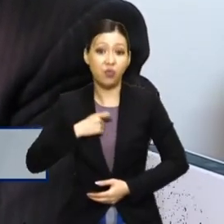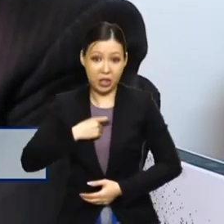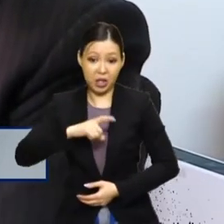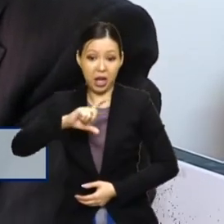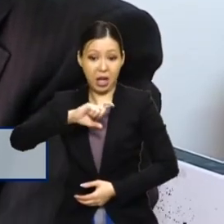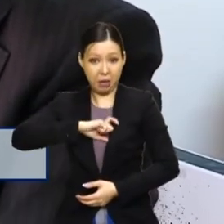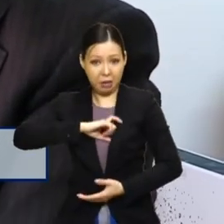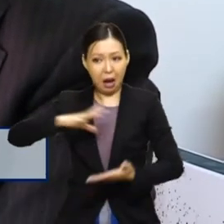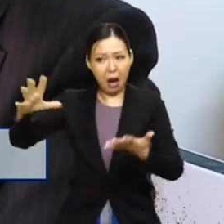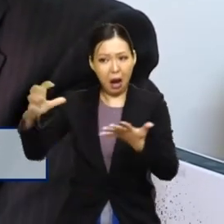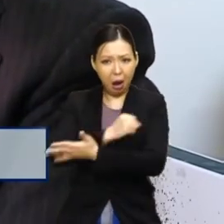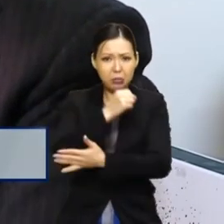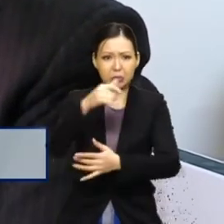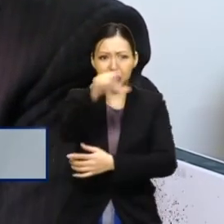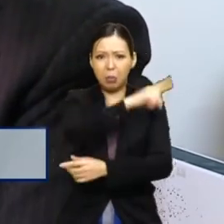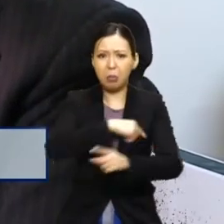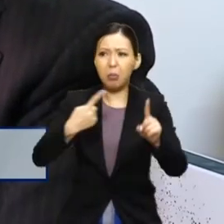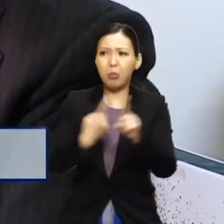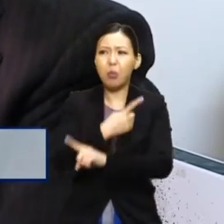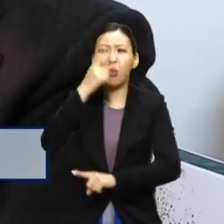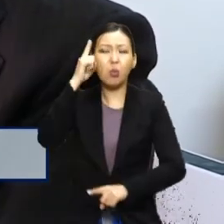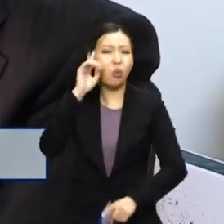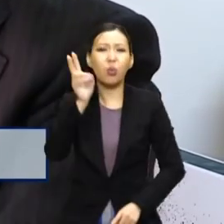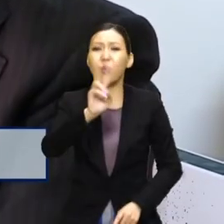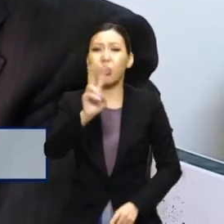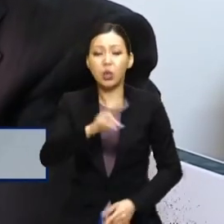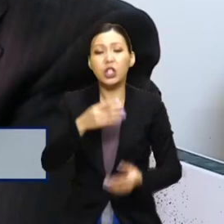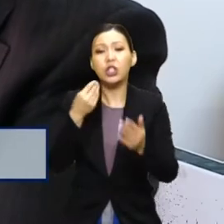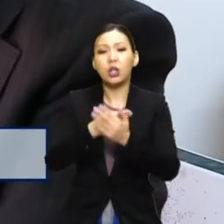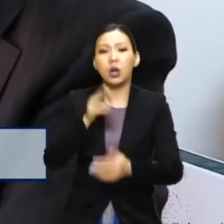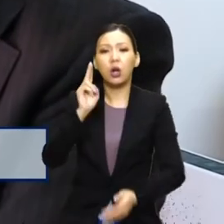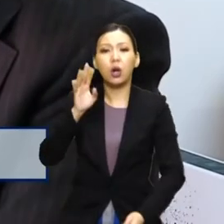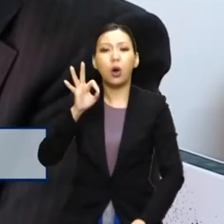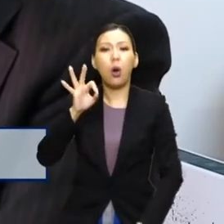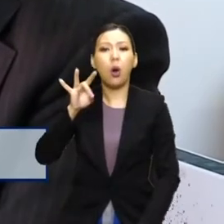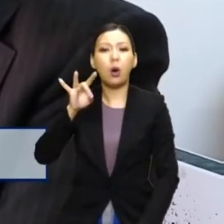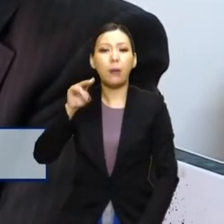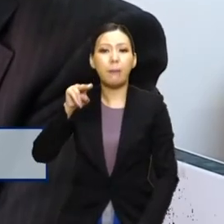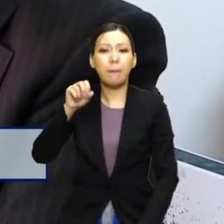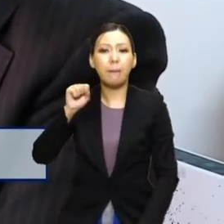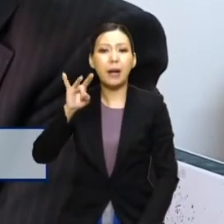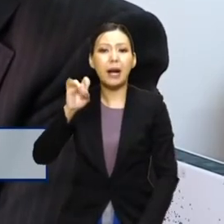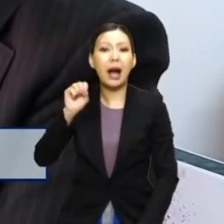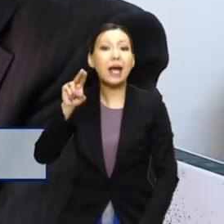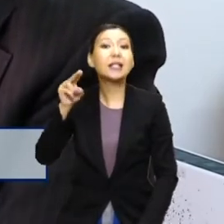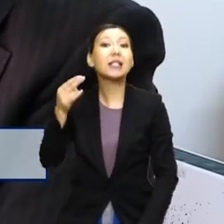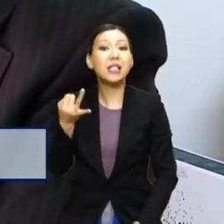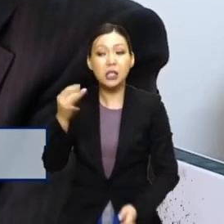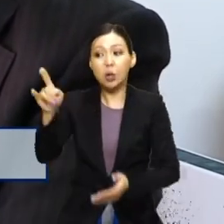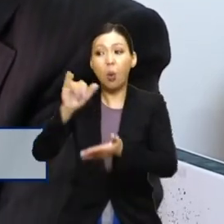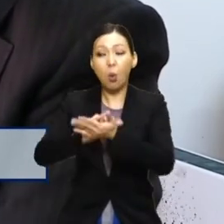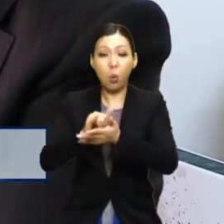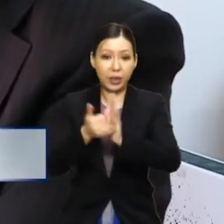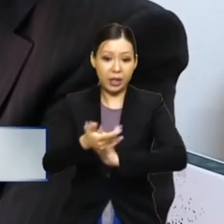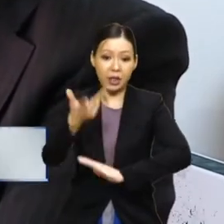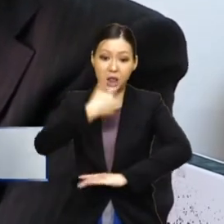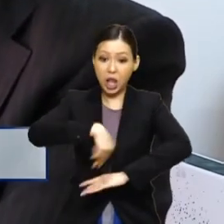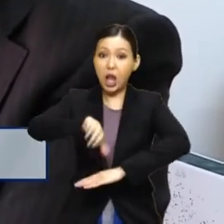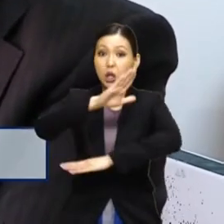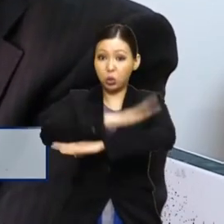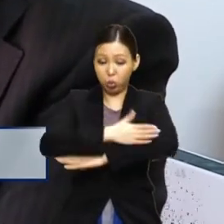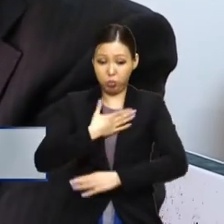өмч хөрөнгө болно гэдэг юм ойлголт хүмүүс. Үгүй тийм биш. Корпорацийн зарчим гэдэг бол ерөөсөө их сургуулиуд өөрснөө зөвхөн султ